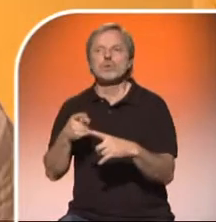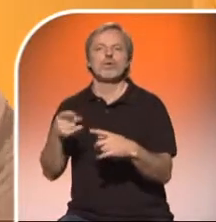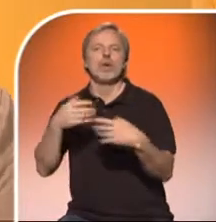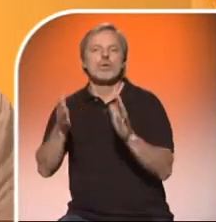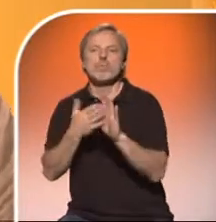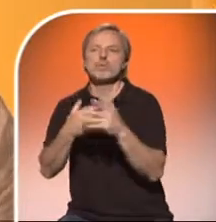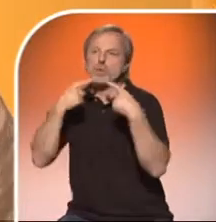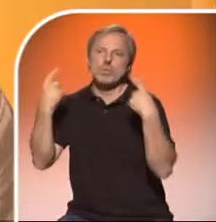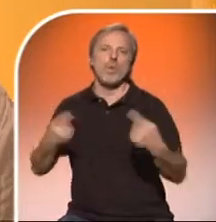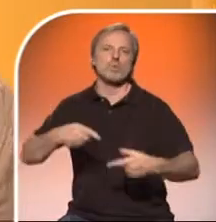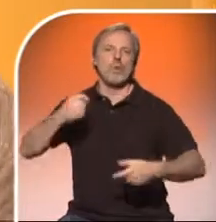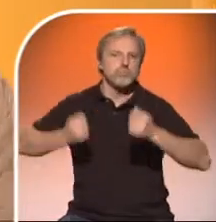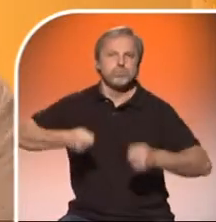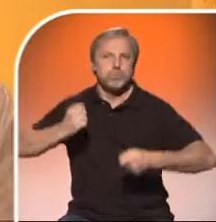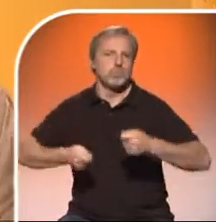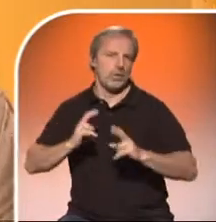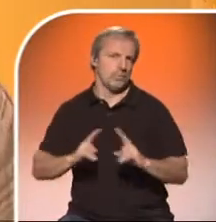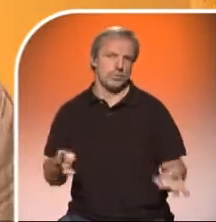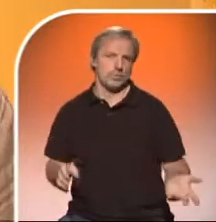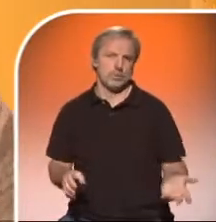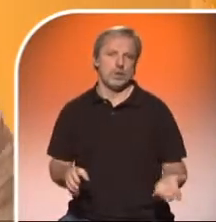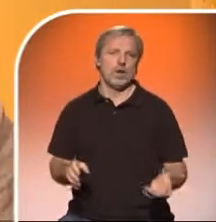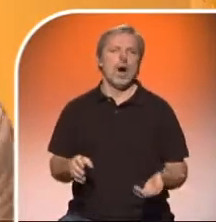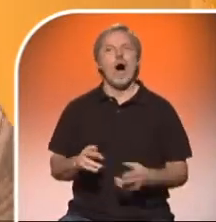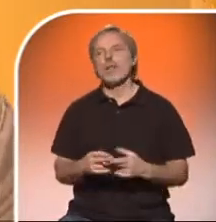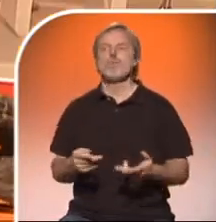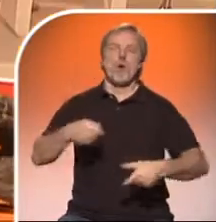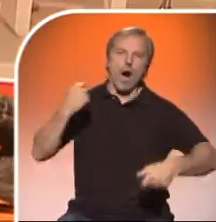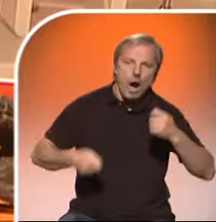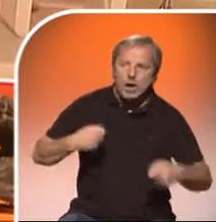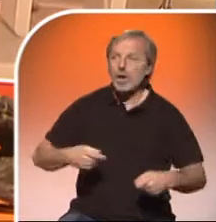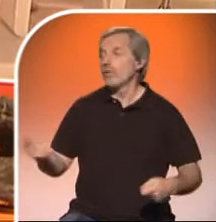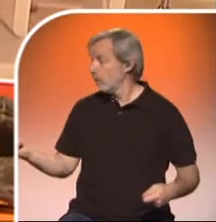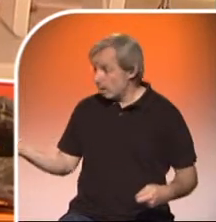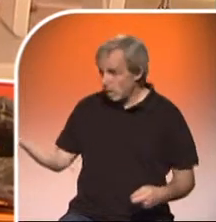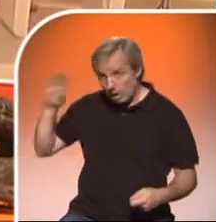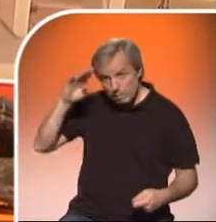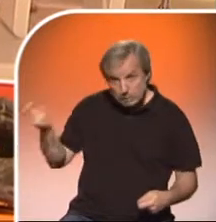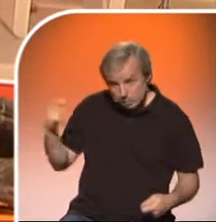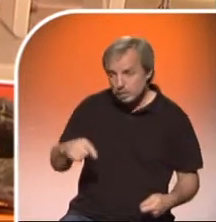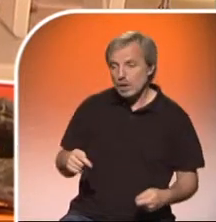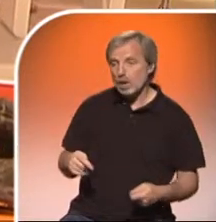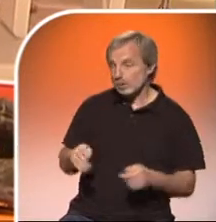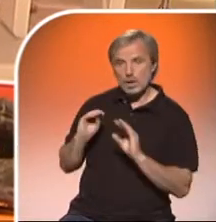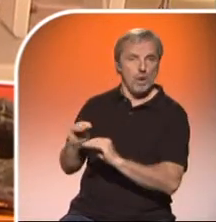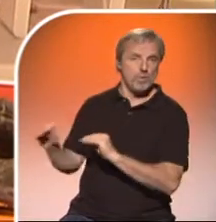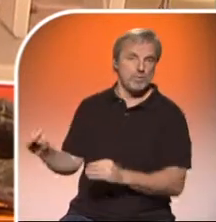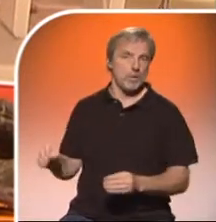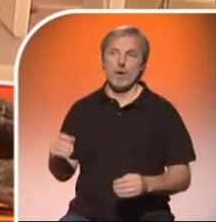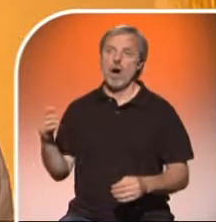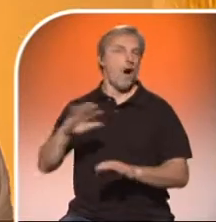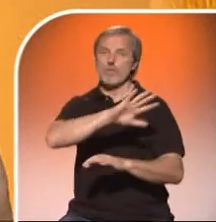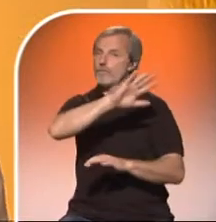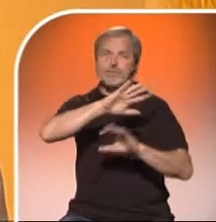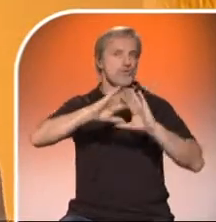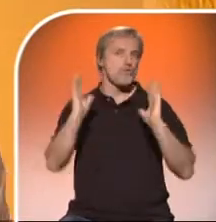zahrát? Říkám, tak se děje zahrát. Nebo hraju, přijde. Jo, takovou formou prostě netlačím. A zpívají taky? Zpívají se všude,